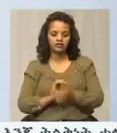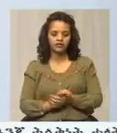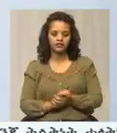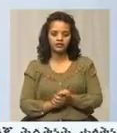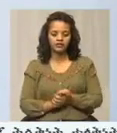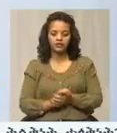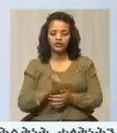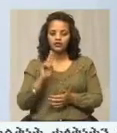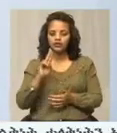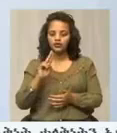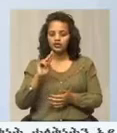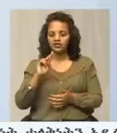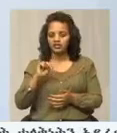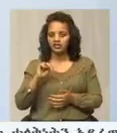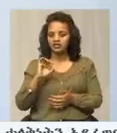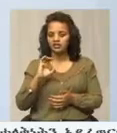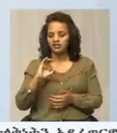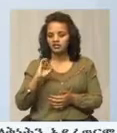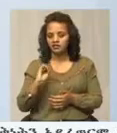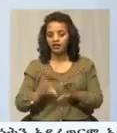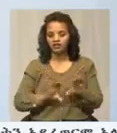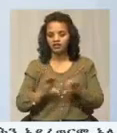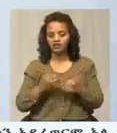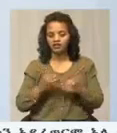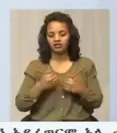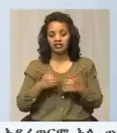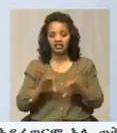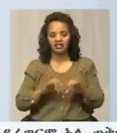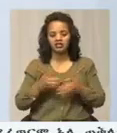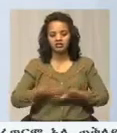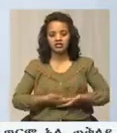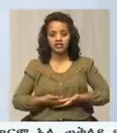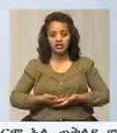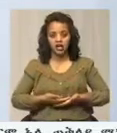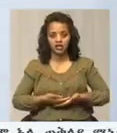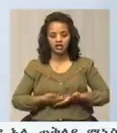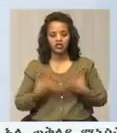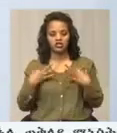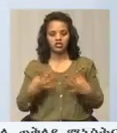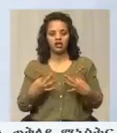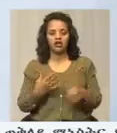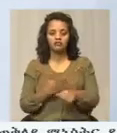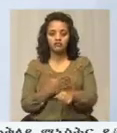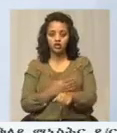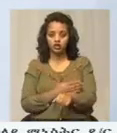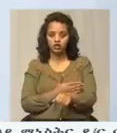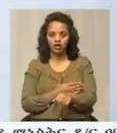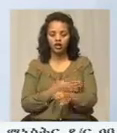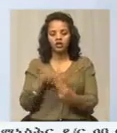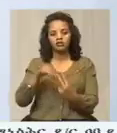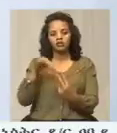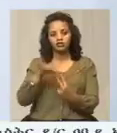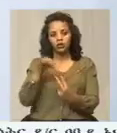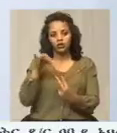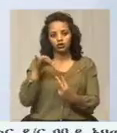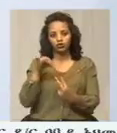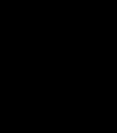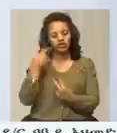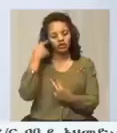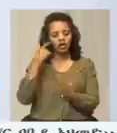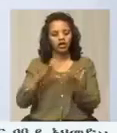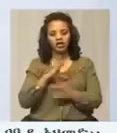ጋር ባለ ፕሮጀክት የተደረገ የጨቅላ ህጻናትን ጤና ለማሻሻል በተመረጡ በትግራይ